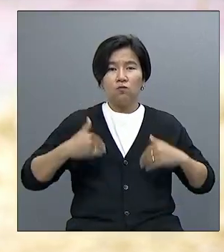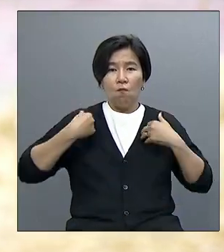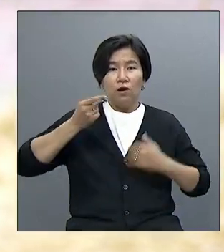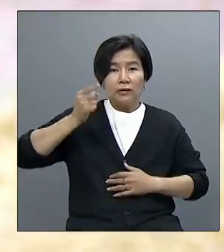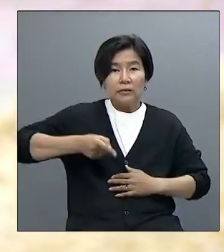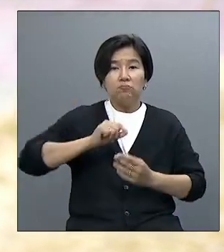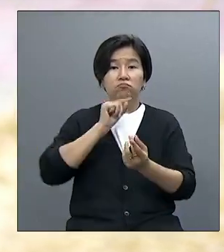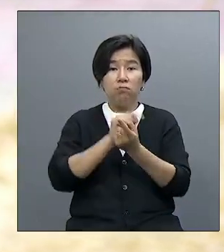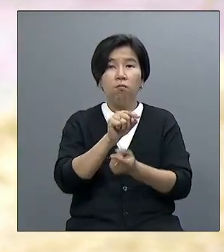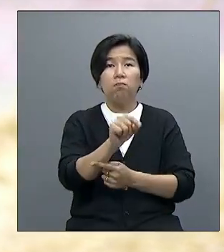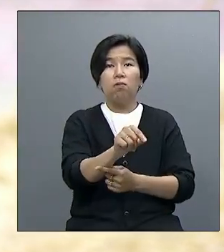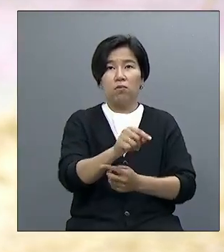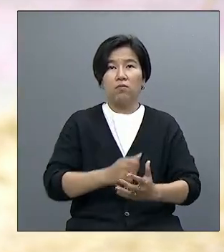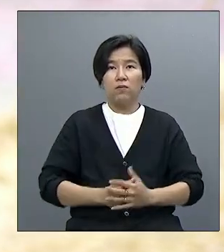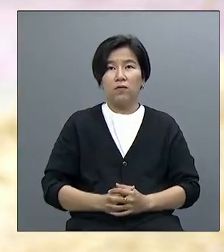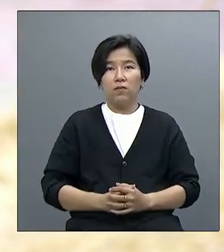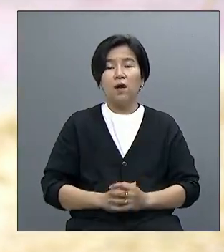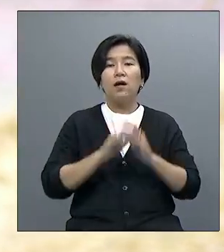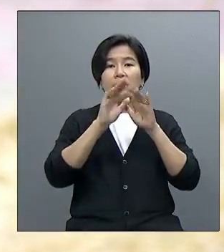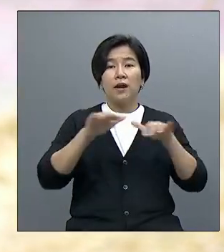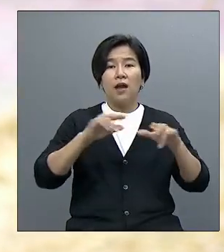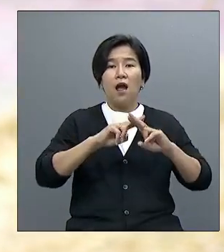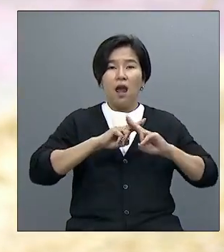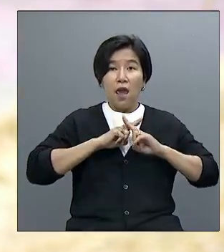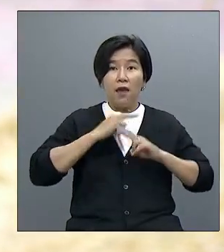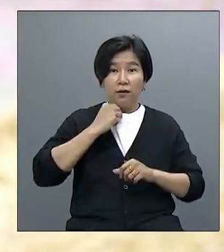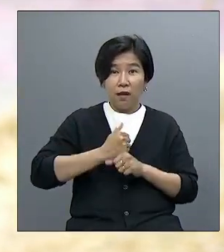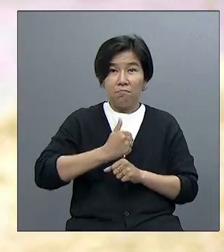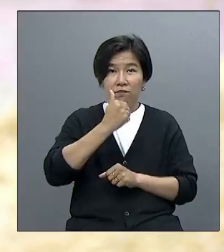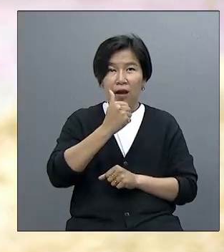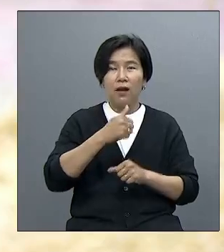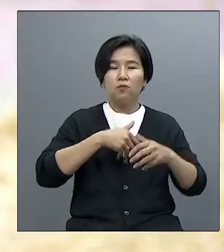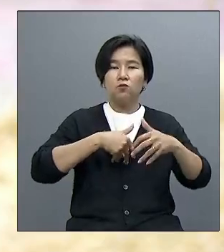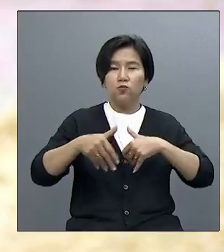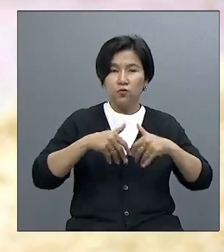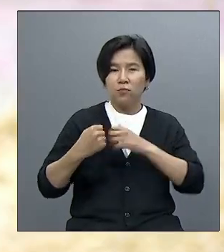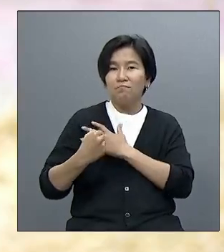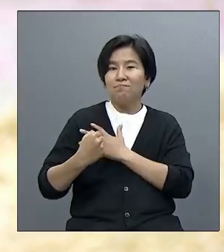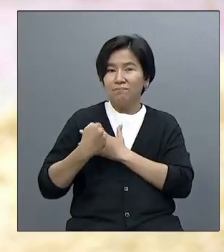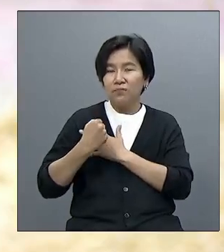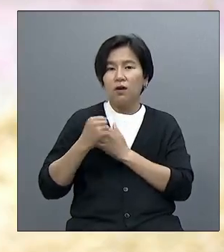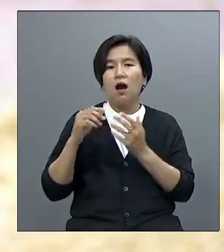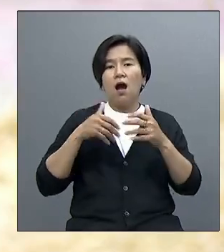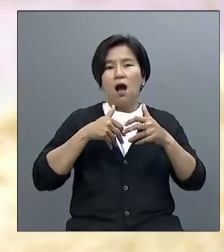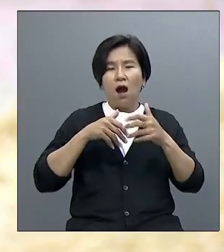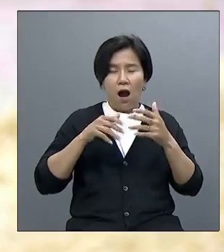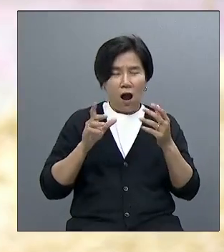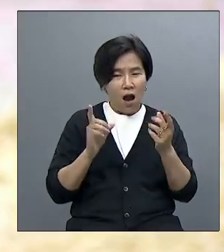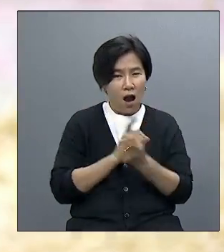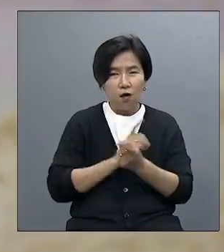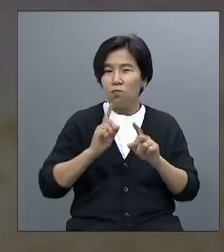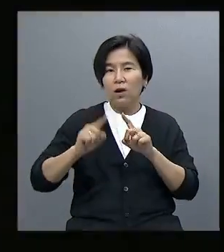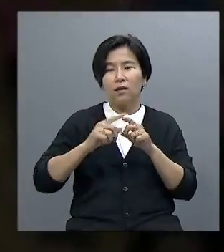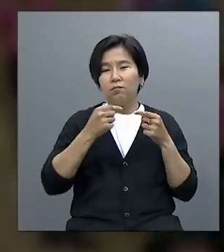จะสามารถที่จะเด็กพึ่งพาตนเองได้ชุมชนอยู่ได้สังคมก็จะมีความยั่งยืนแล้วก็มีความสงบสุขต่อไป